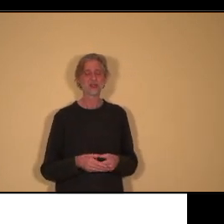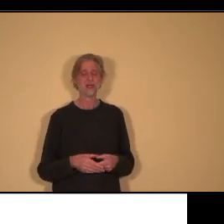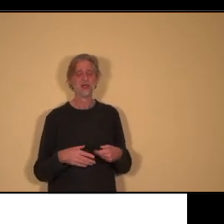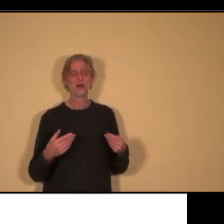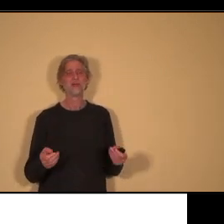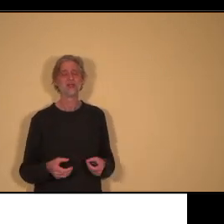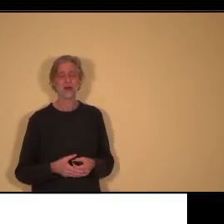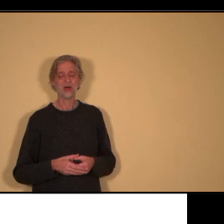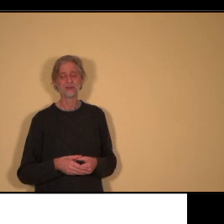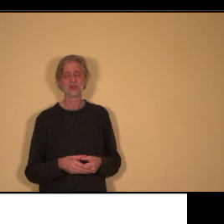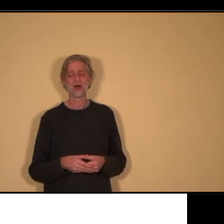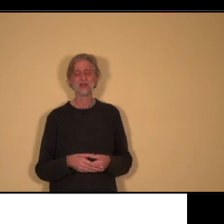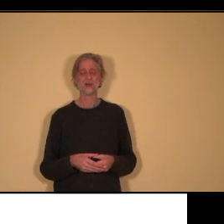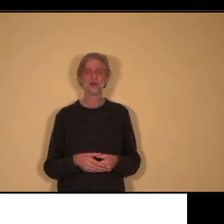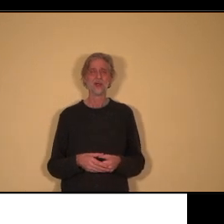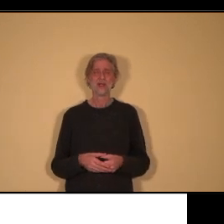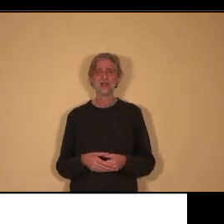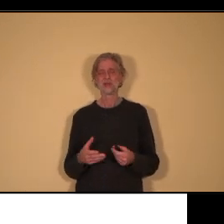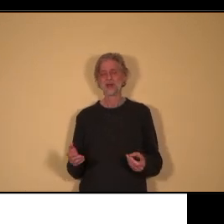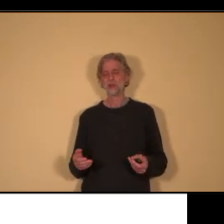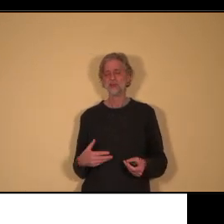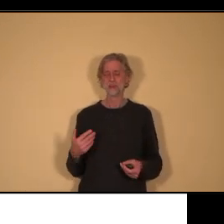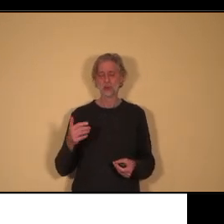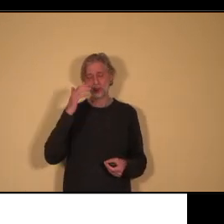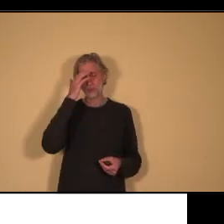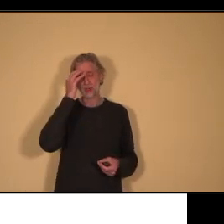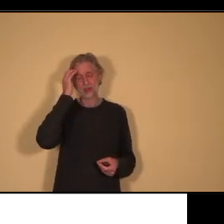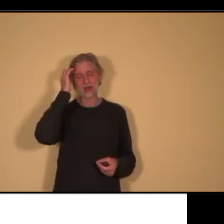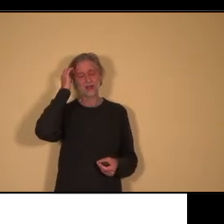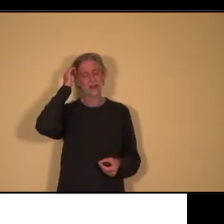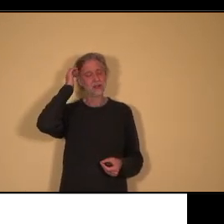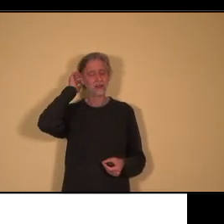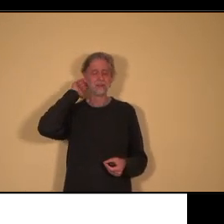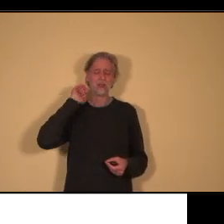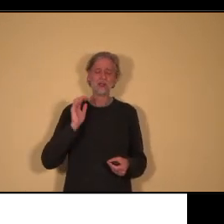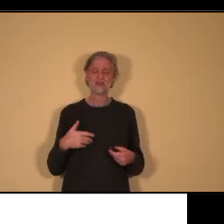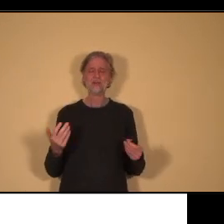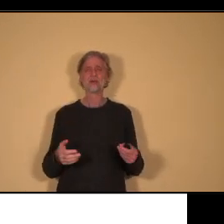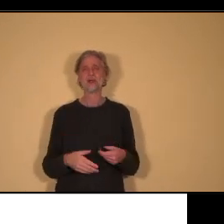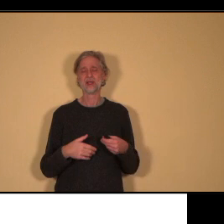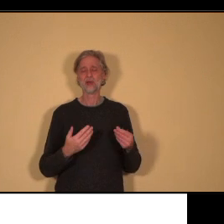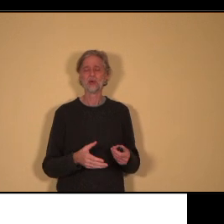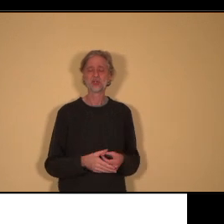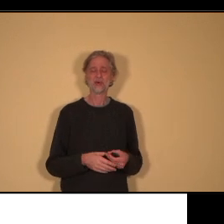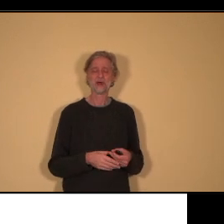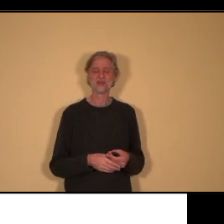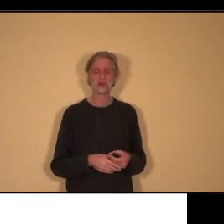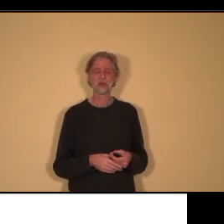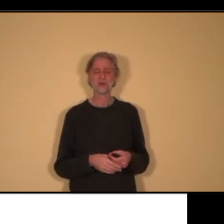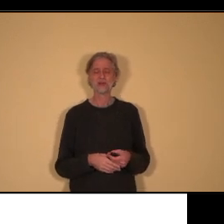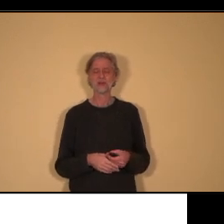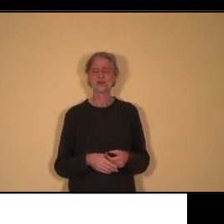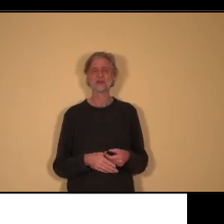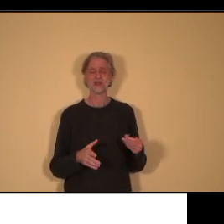Storage. Und für die dauerhafte Speicherung gibt es bei uns im Grunde nur eine sinnvolle geologische